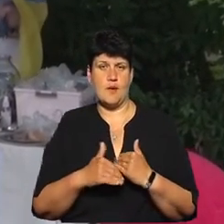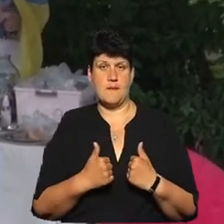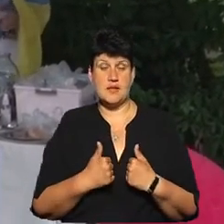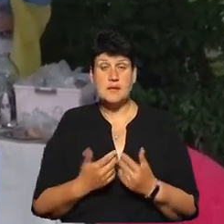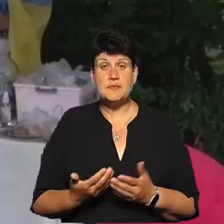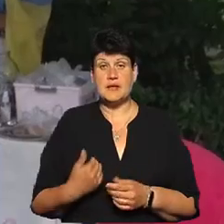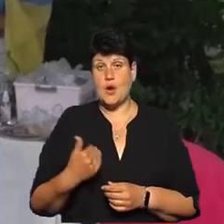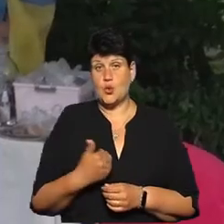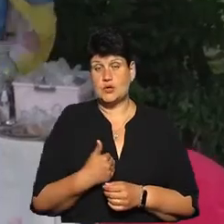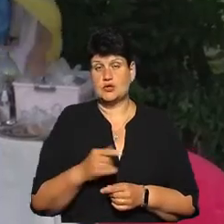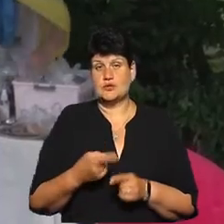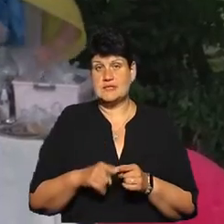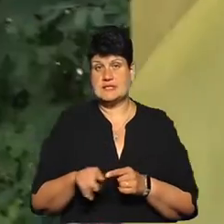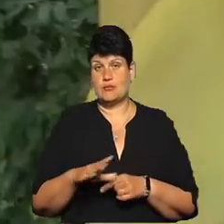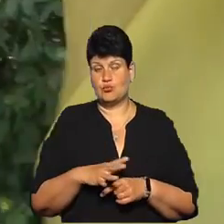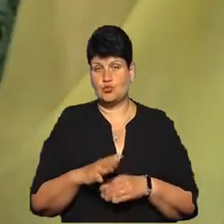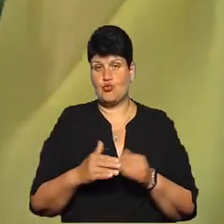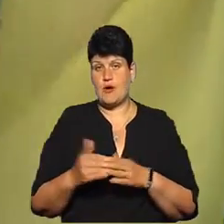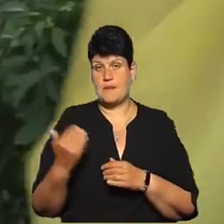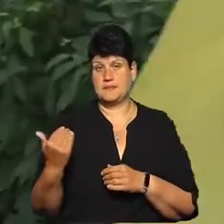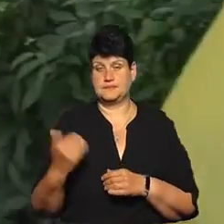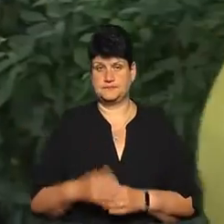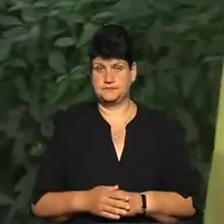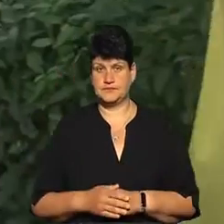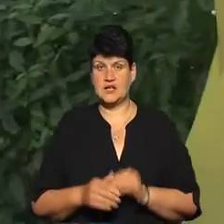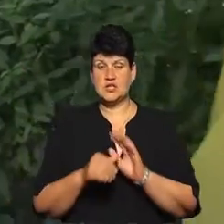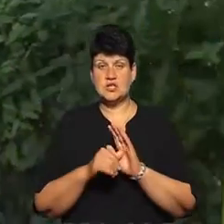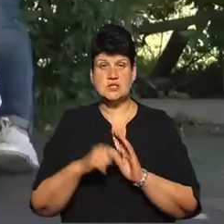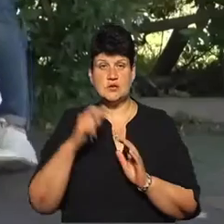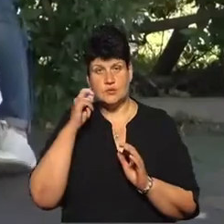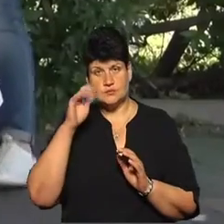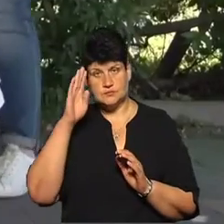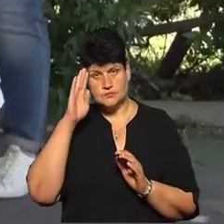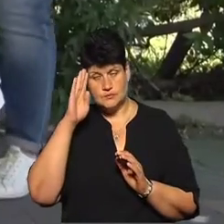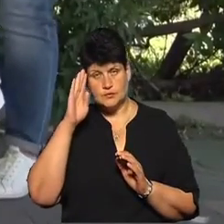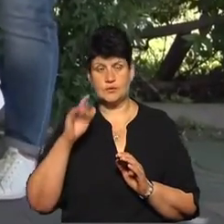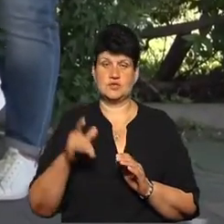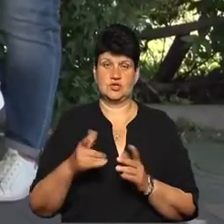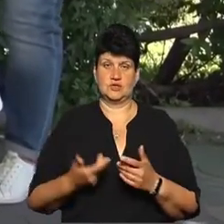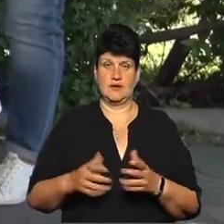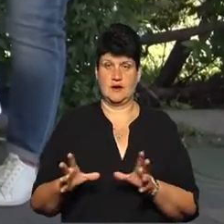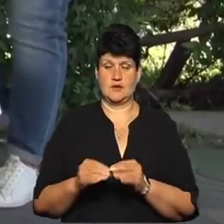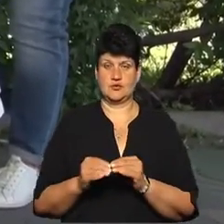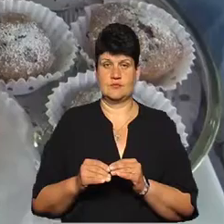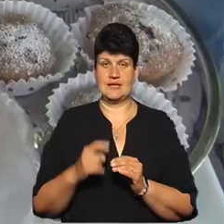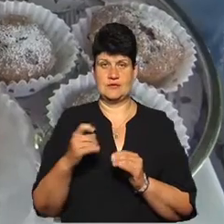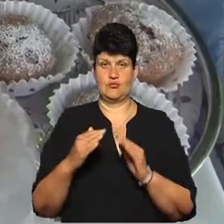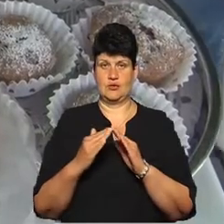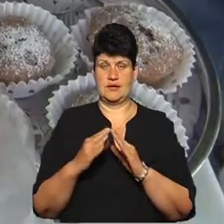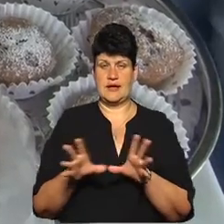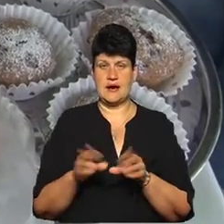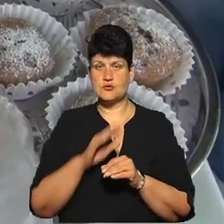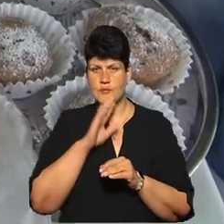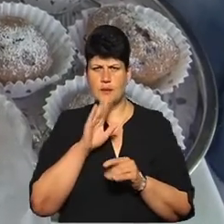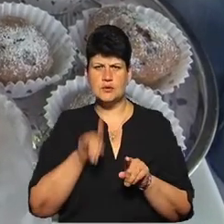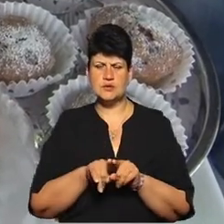хотіла, щоб це було, власне, руками її. Шестирічний Марко Лещишин мешкає у тому ж будинку, що й Христина. Разом з мамою він теж